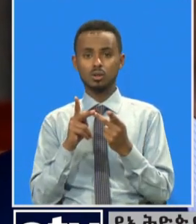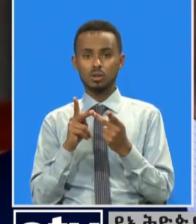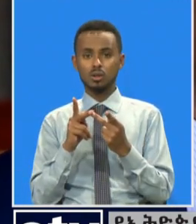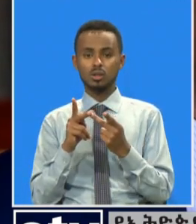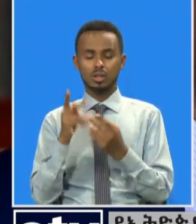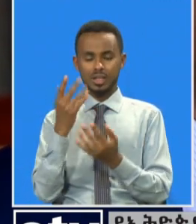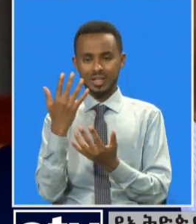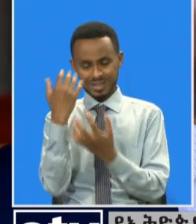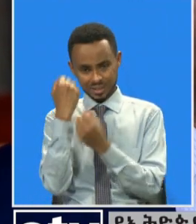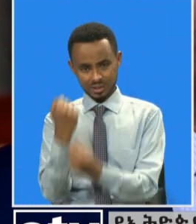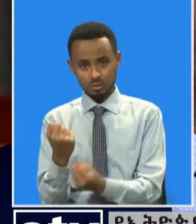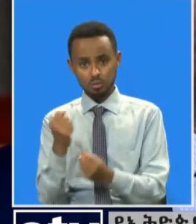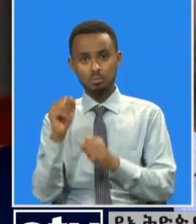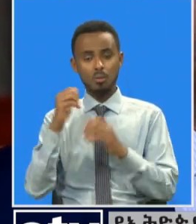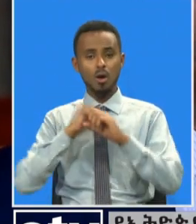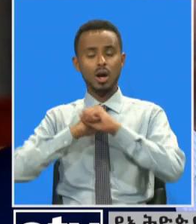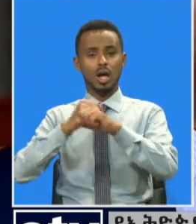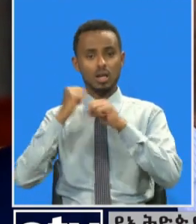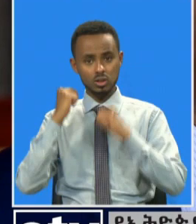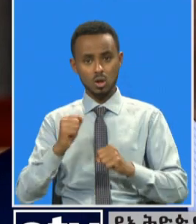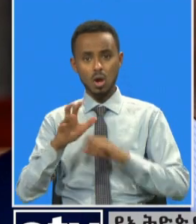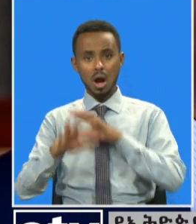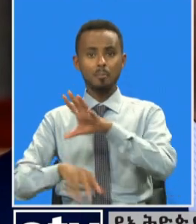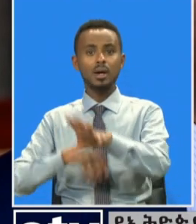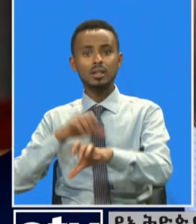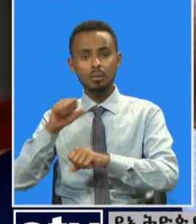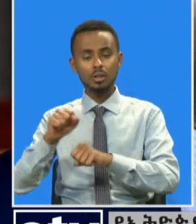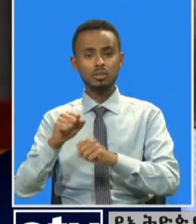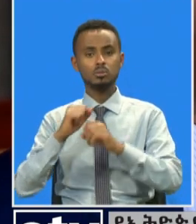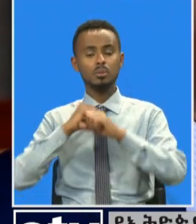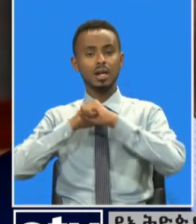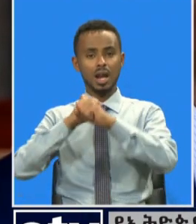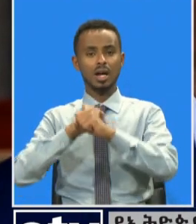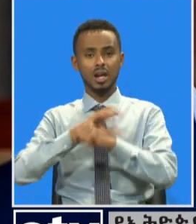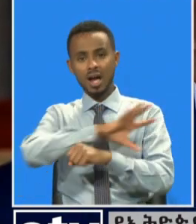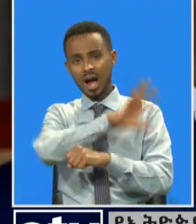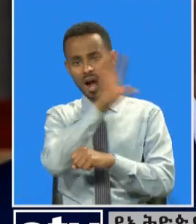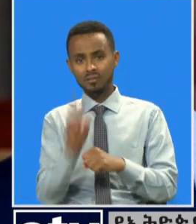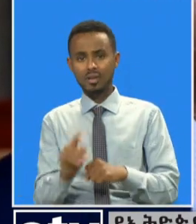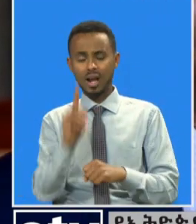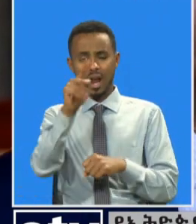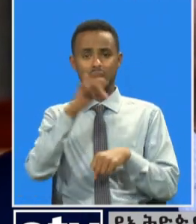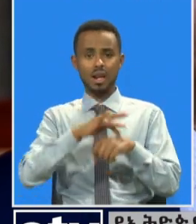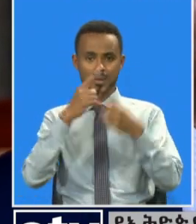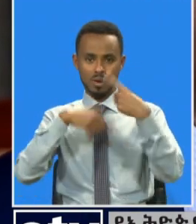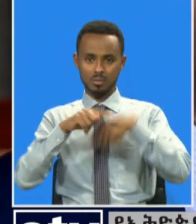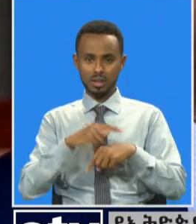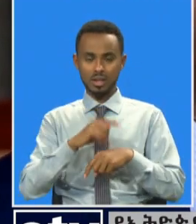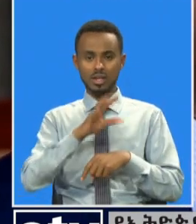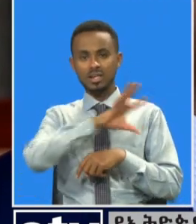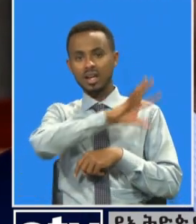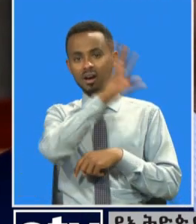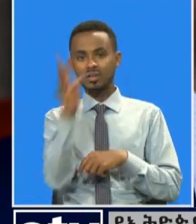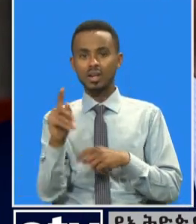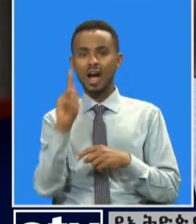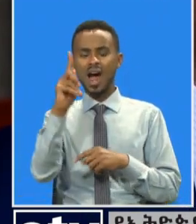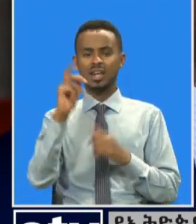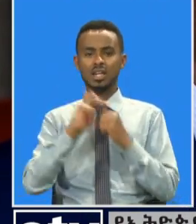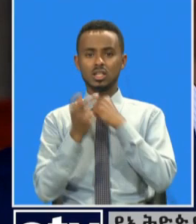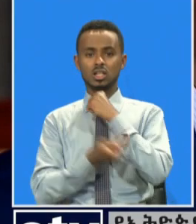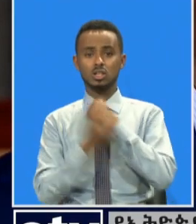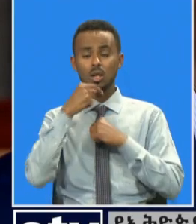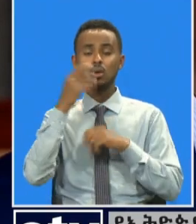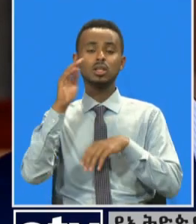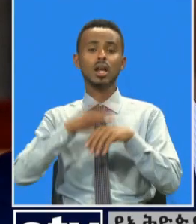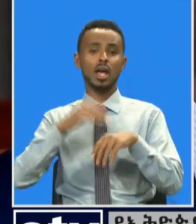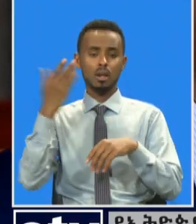ኮሎኒያሊዝምን በመዋጋት ሊሆን ይችላል፣ አፓርታይዝምን በመዋጋት አፍሪካን አንድ ላይ በማምጣት የአፍሪካ አንድነት ድርጅት ተብሎ